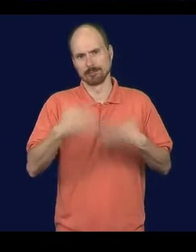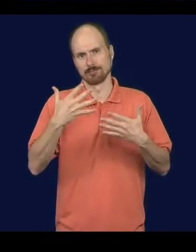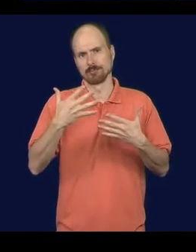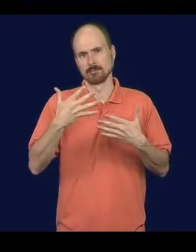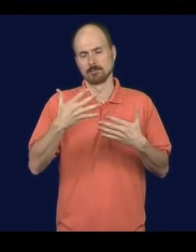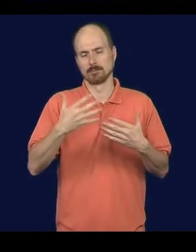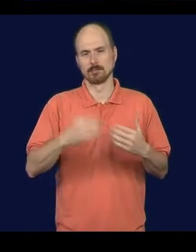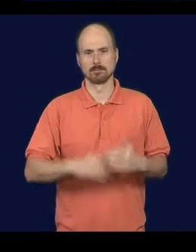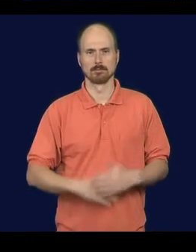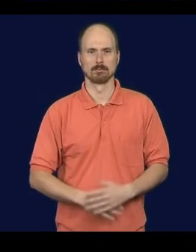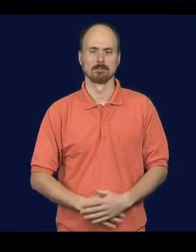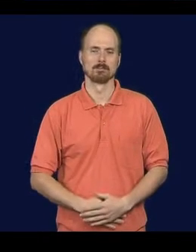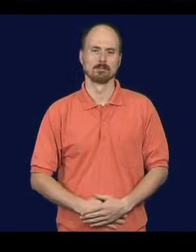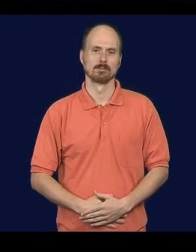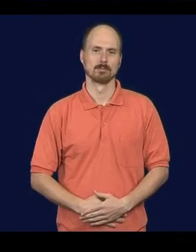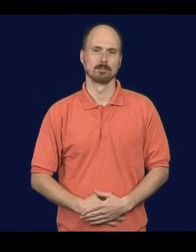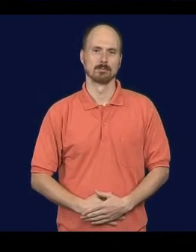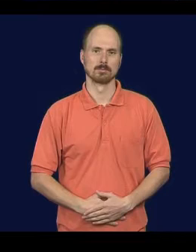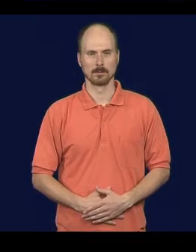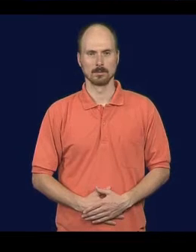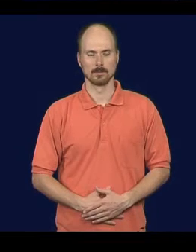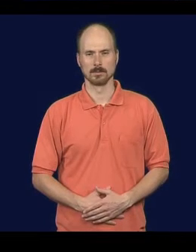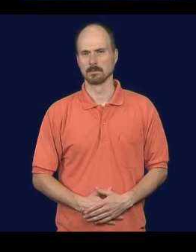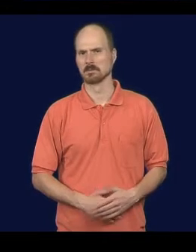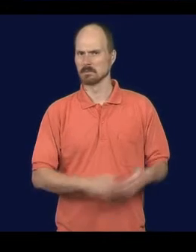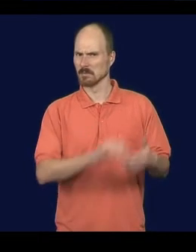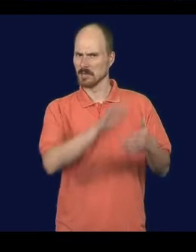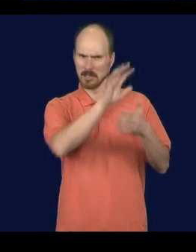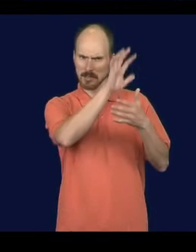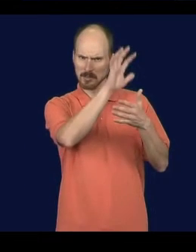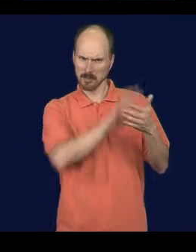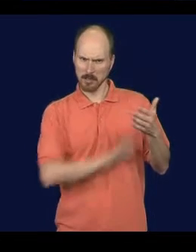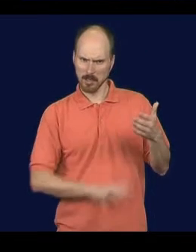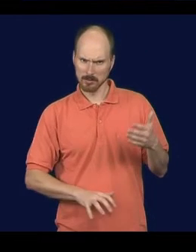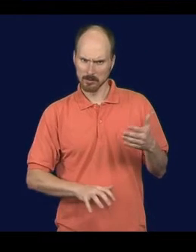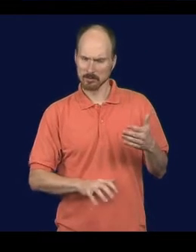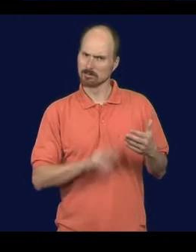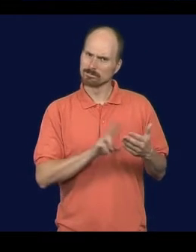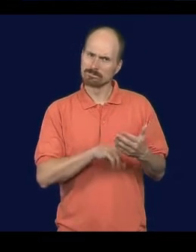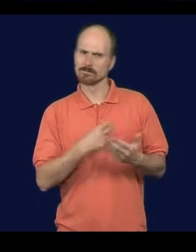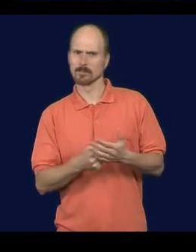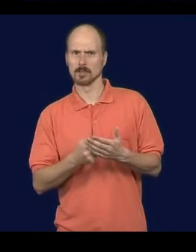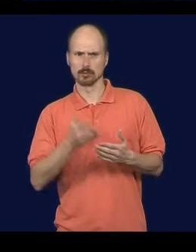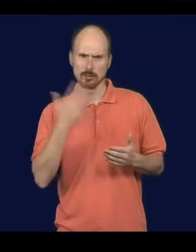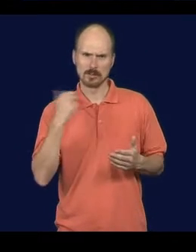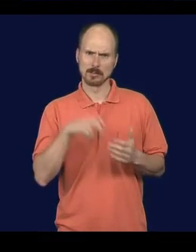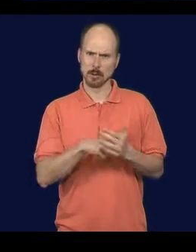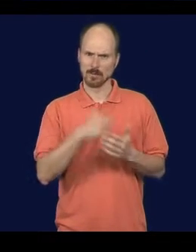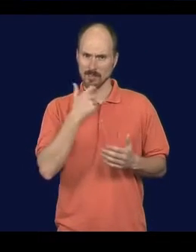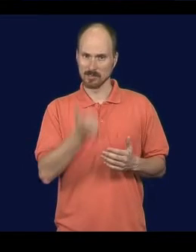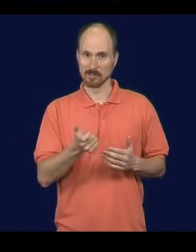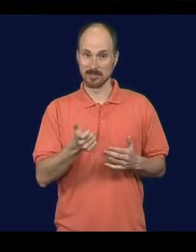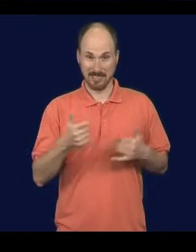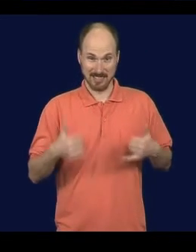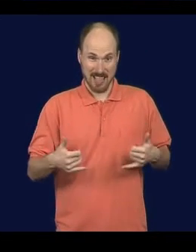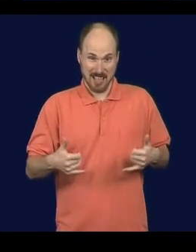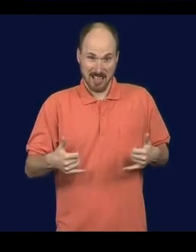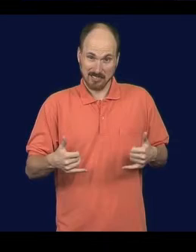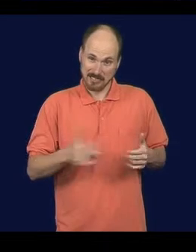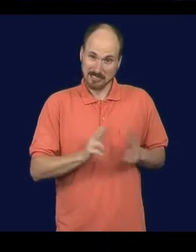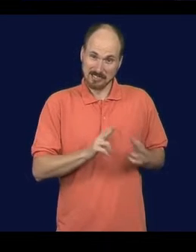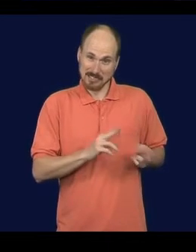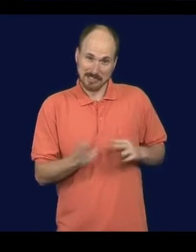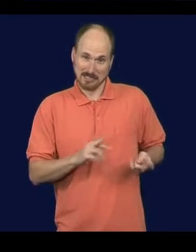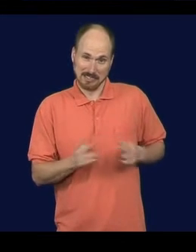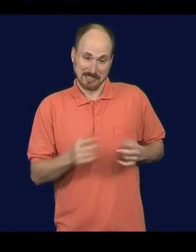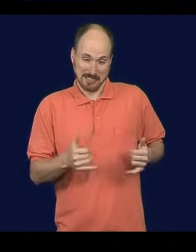podporu na vlastně vytvoření tohoto nápadu v realitu. Takže na začátku byl nápad, ale